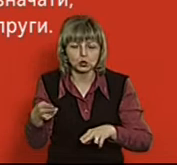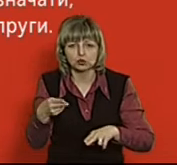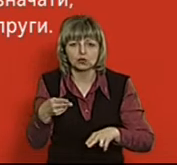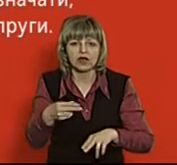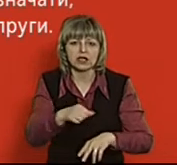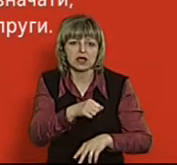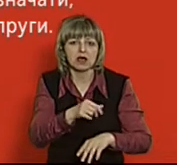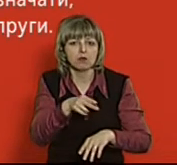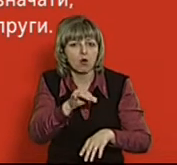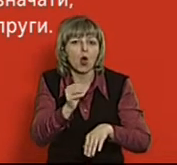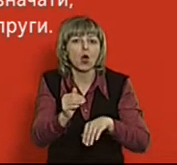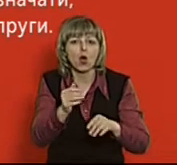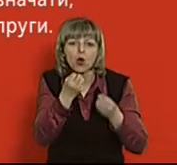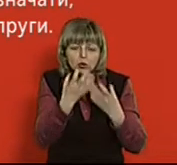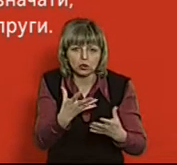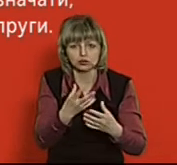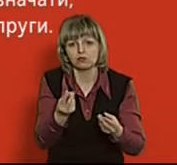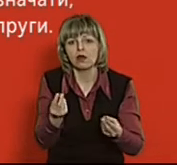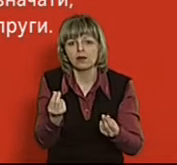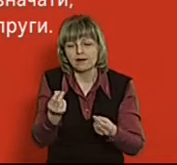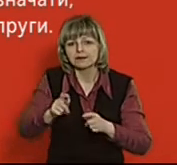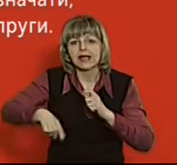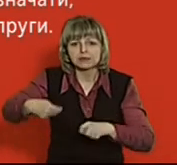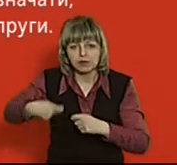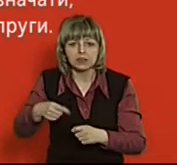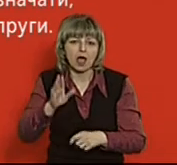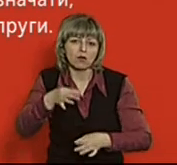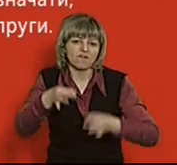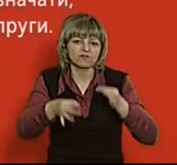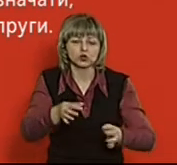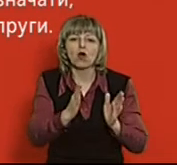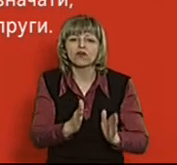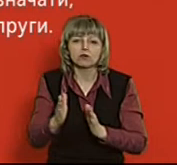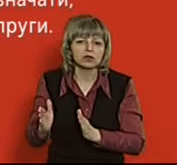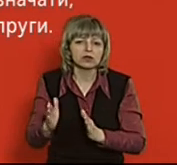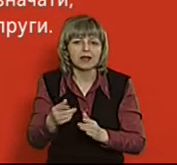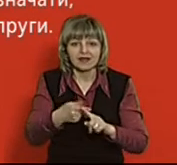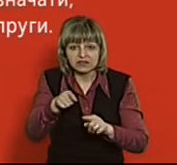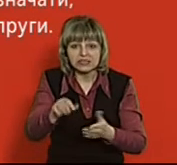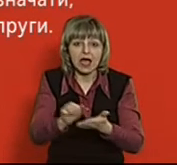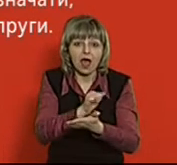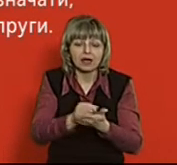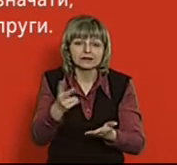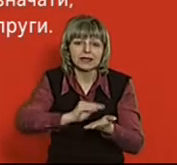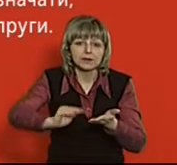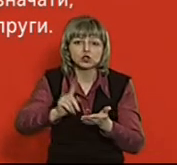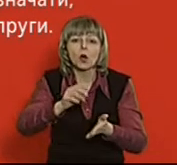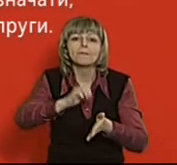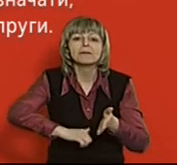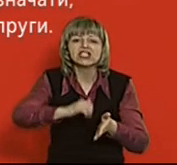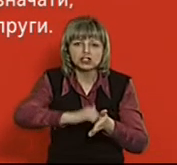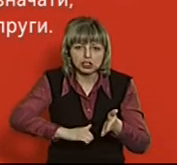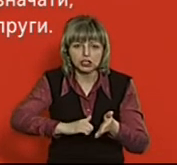збитків, які були завдані. А в подальшому в судовому порядку. І обов'язково в даних актах зазначати, що